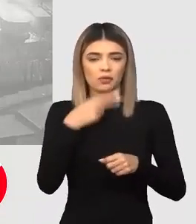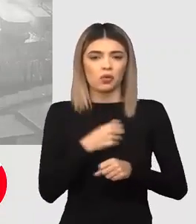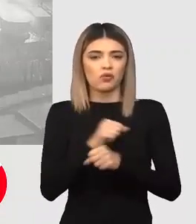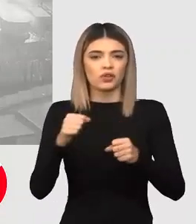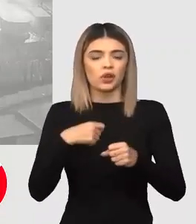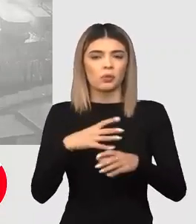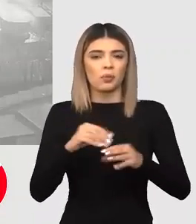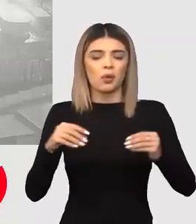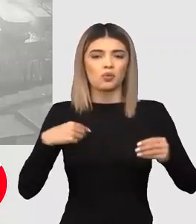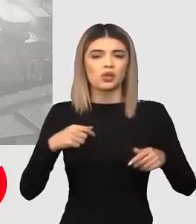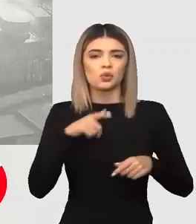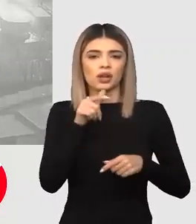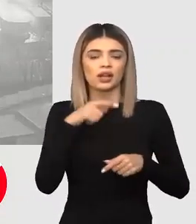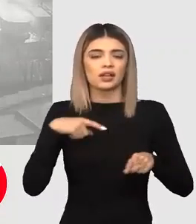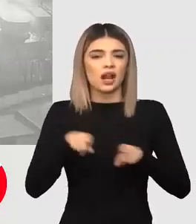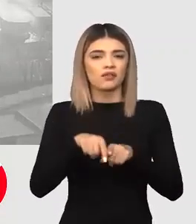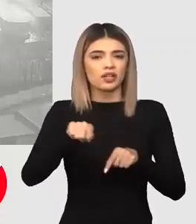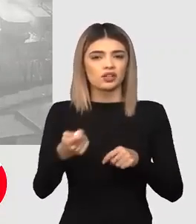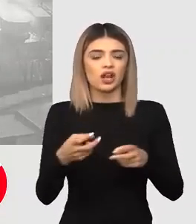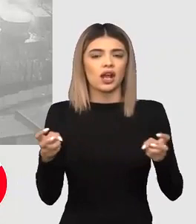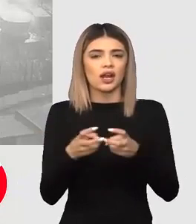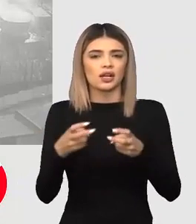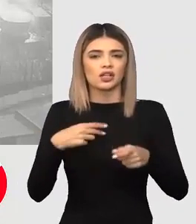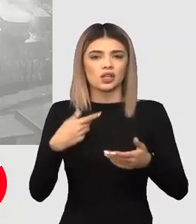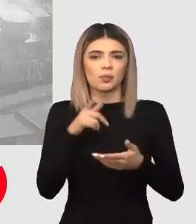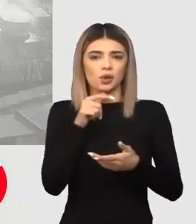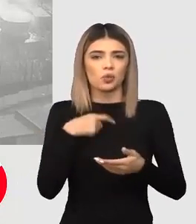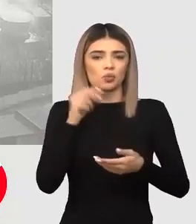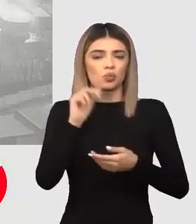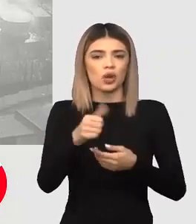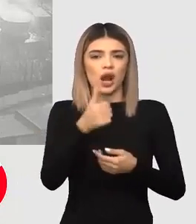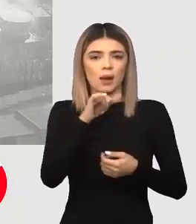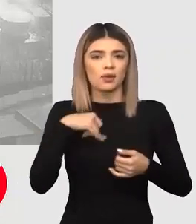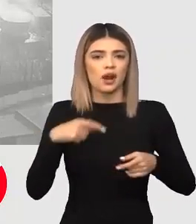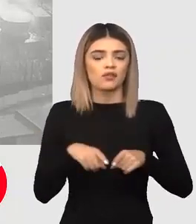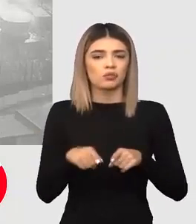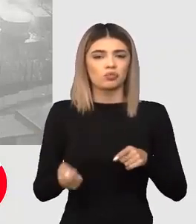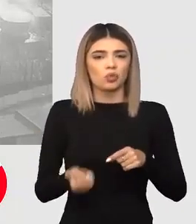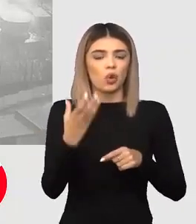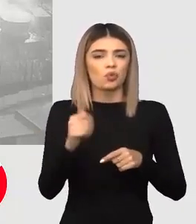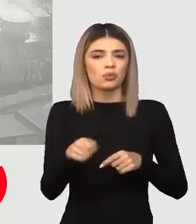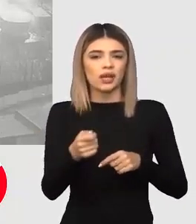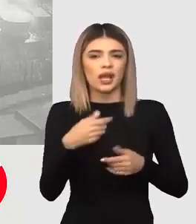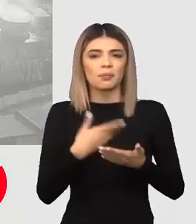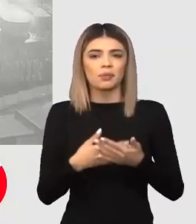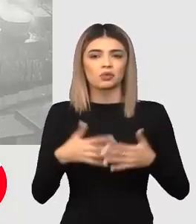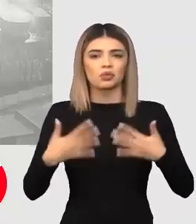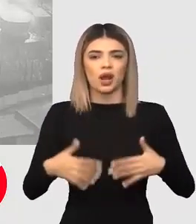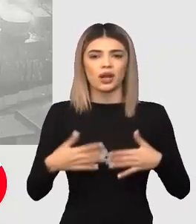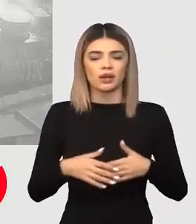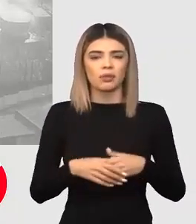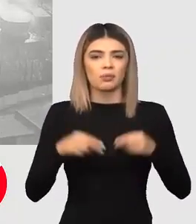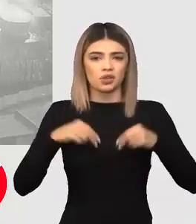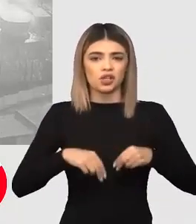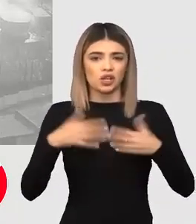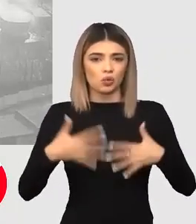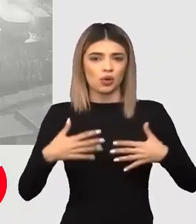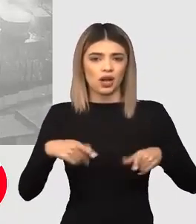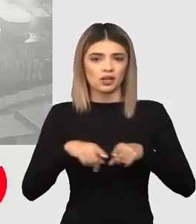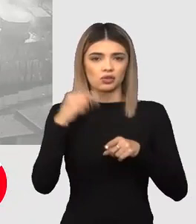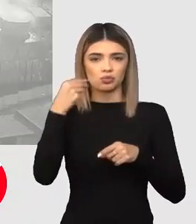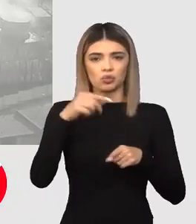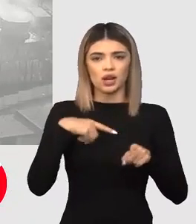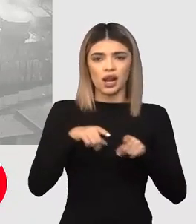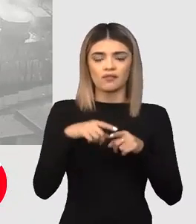loviturile asupra centralelor electrice, a sistemelor de alimentare cu apă și a altor infrastructuri cheie din Ucraina. Zelensky